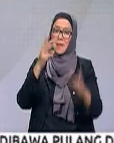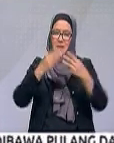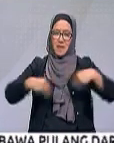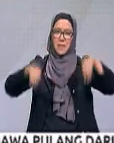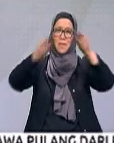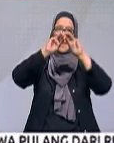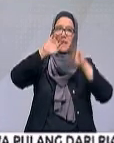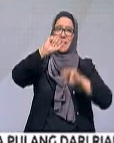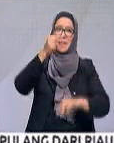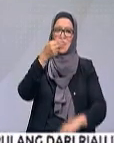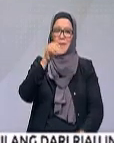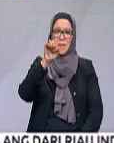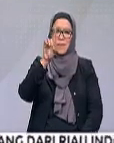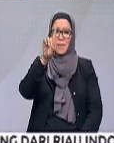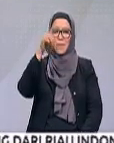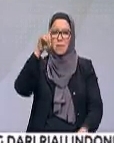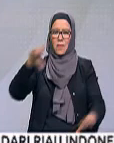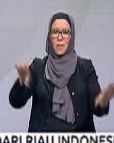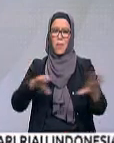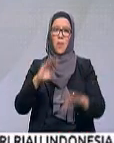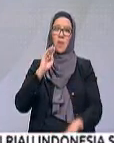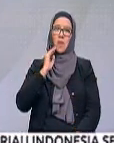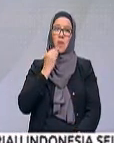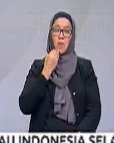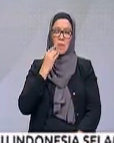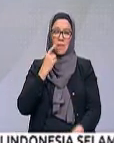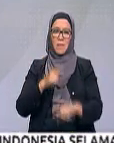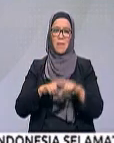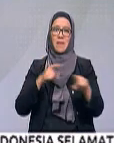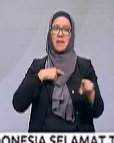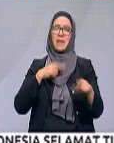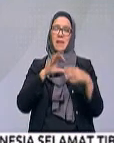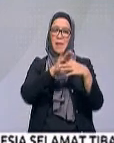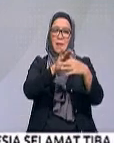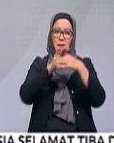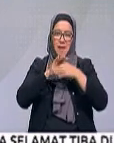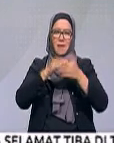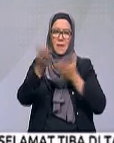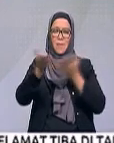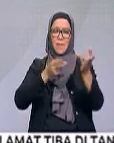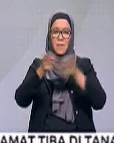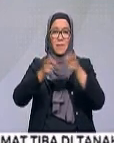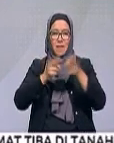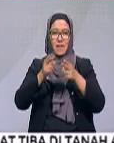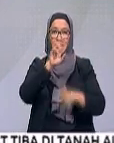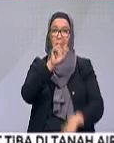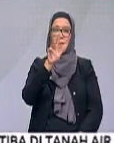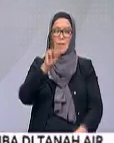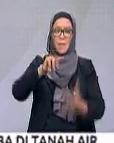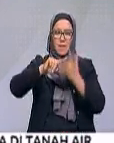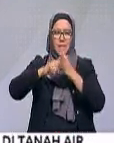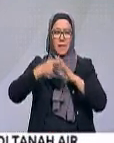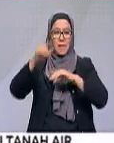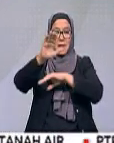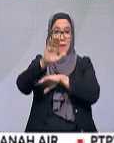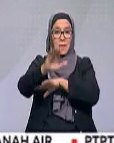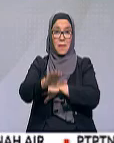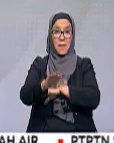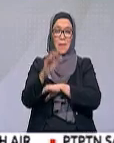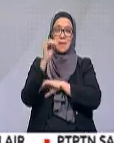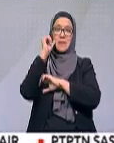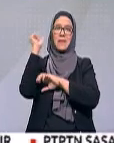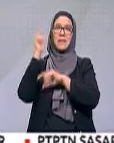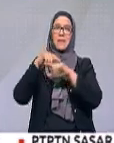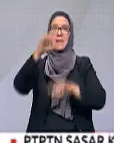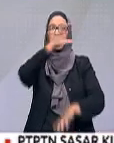membuat bubur dengan kerjasama bahagian khidmat pengurusan RTM itu bermula sejak petang semalam. Dan pengerusi Masjid Muhammadi Angkasa Puri,